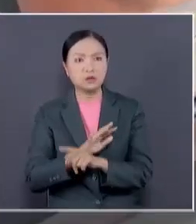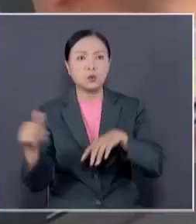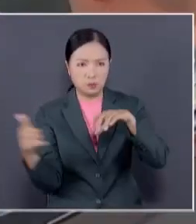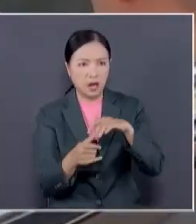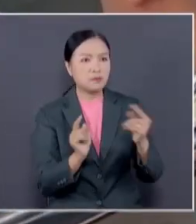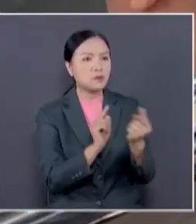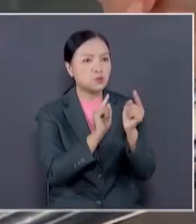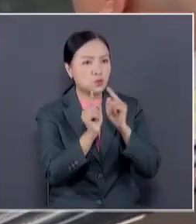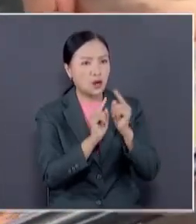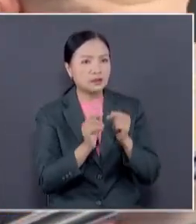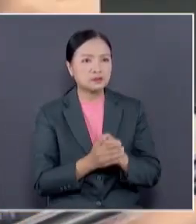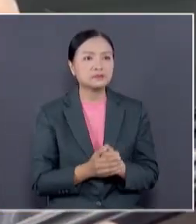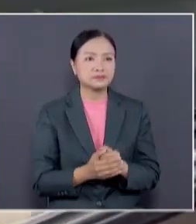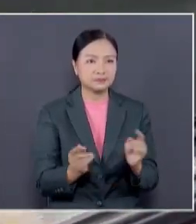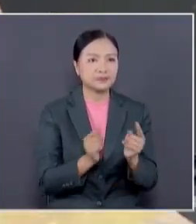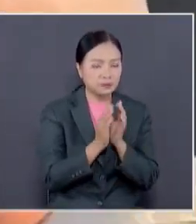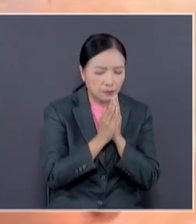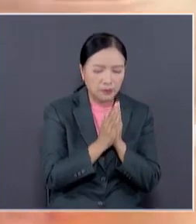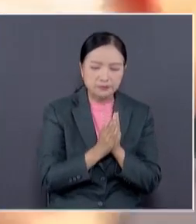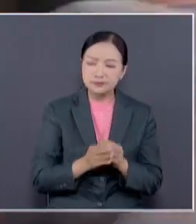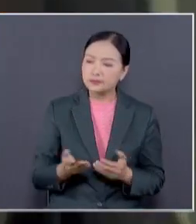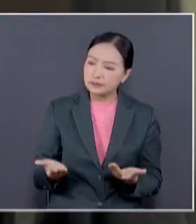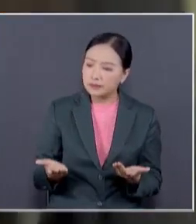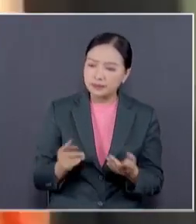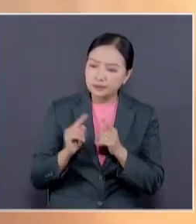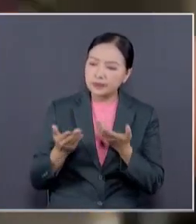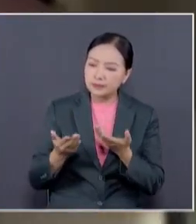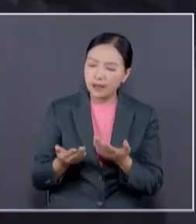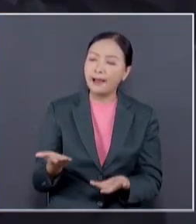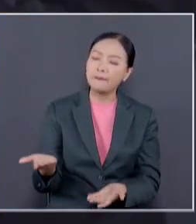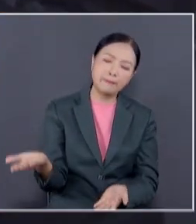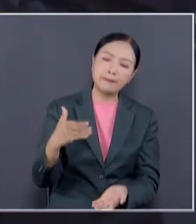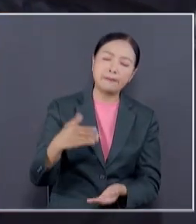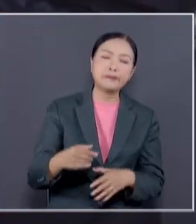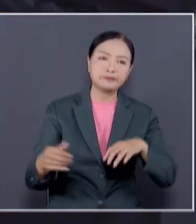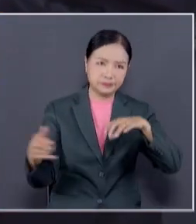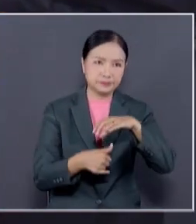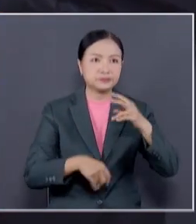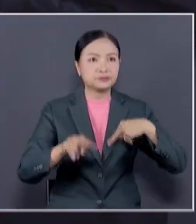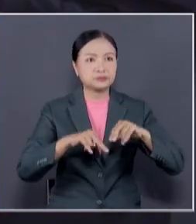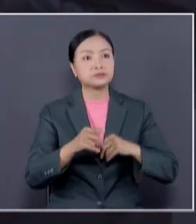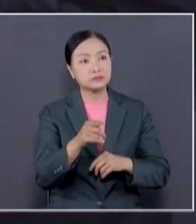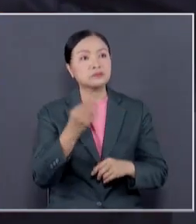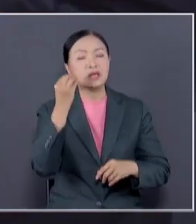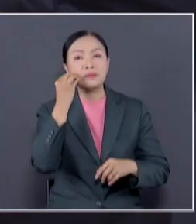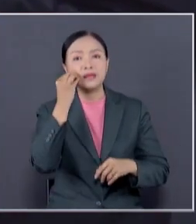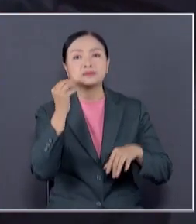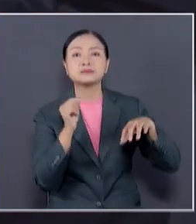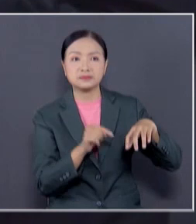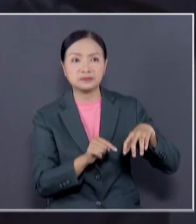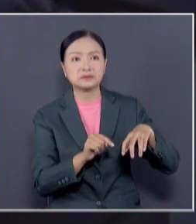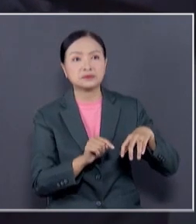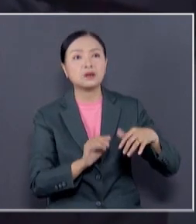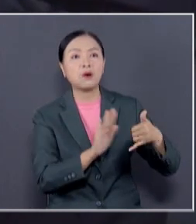หลังจากนั้นบิ๊กโจ๊กจึงยอมให้มีการเข้าตรวจค้นนะคุณผู้ชมครับแล้วปรากฏว่าลักษณะของบ้าน